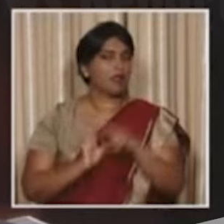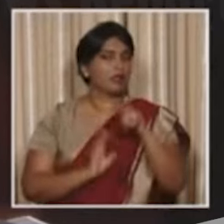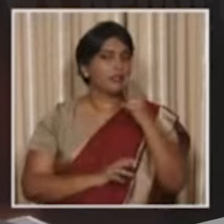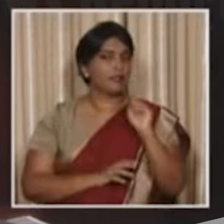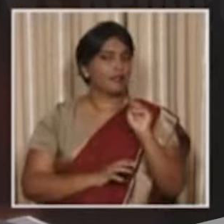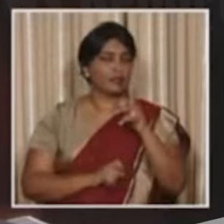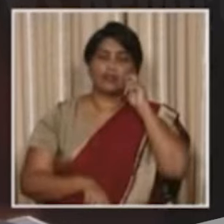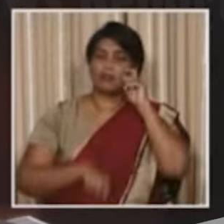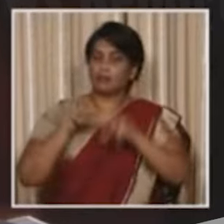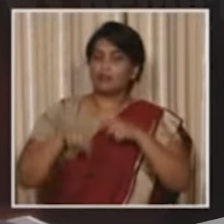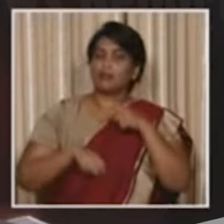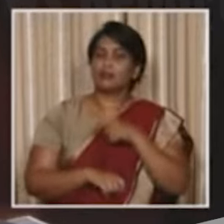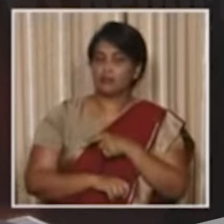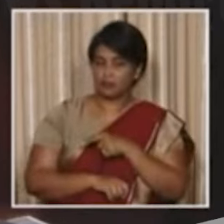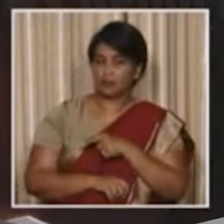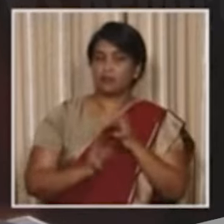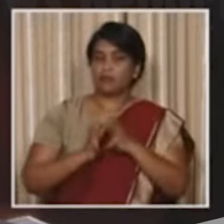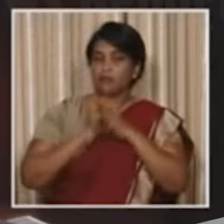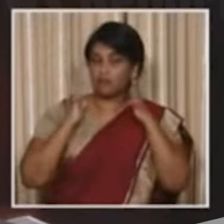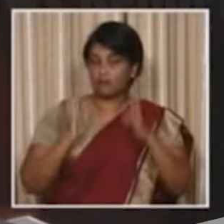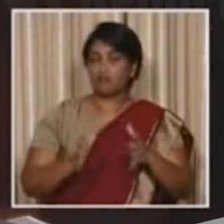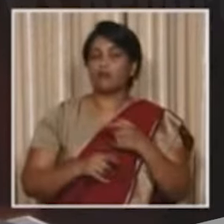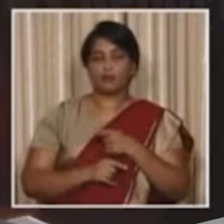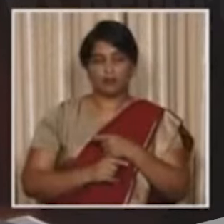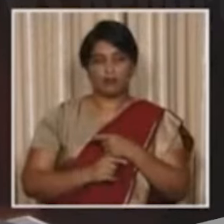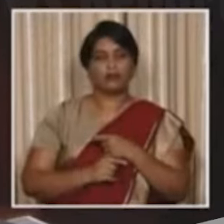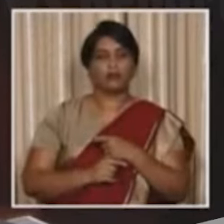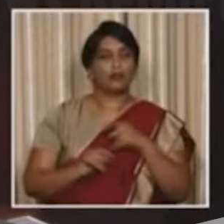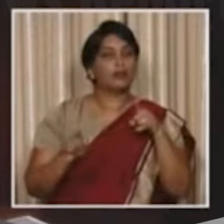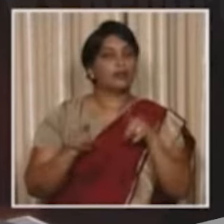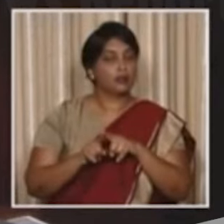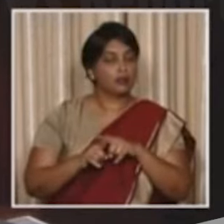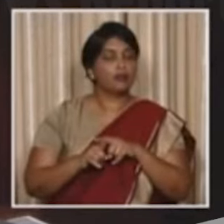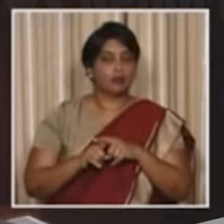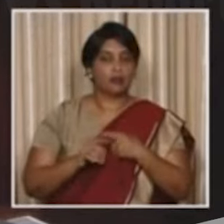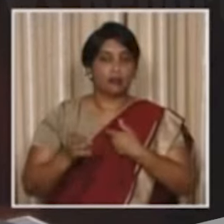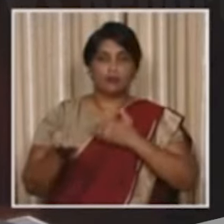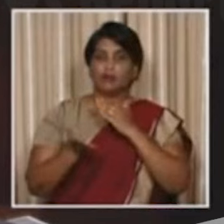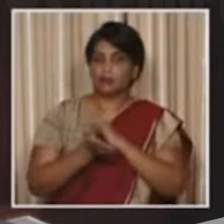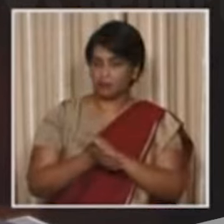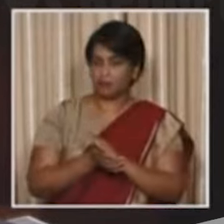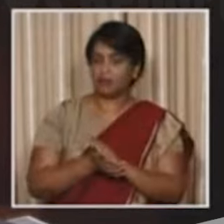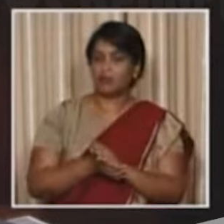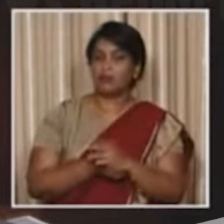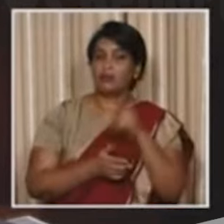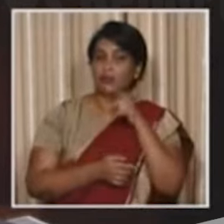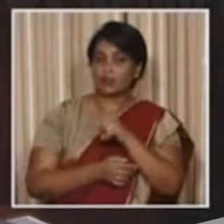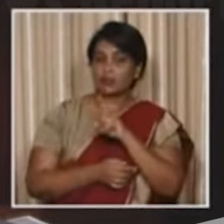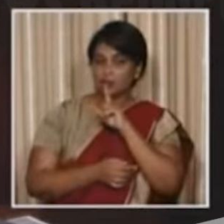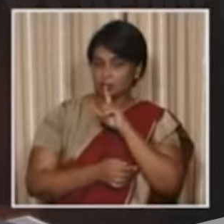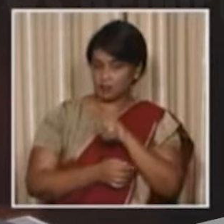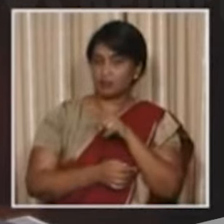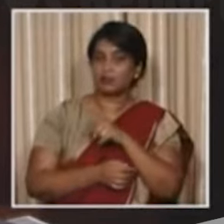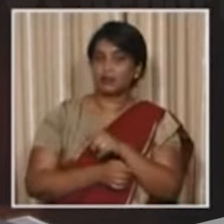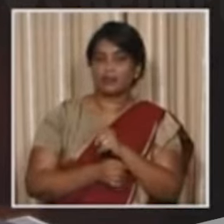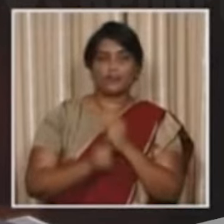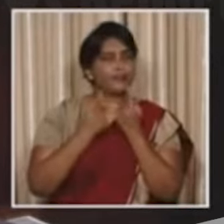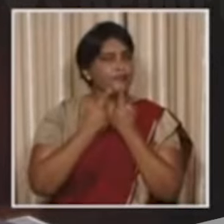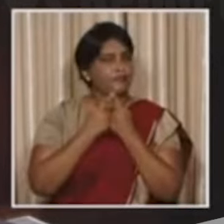120,000 වූ ජනතාවගෙන් වැඩිමහත් බහුතරයක්. ඒ නිසා ඒ කාර්යයත් අපි ඉෂ්ට කරනවා. දැන් ඔබතුමා සඳහන් කරාට ඔය